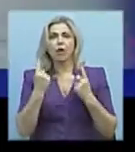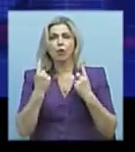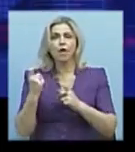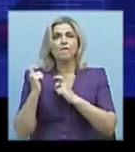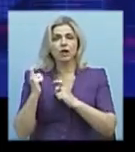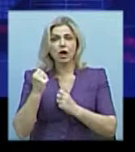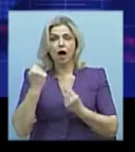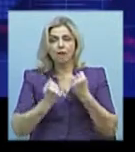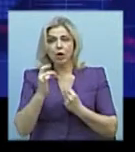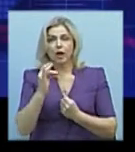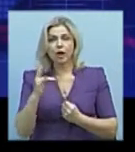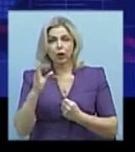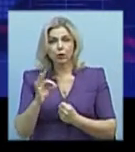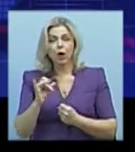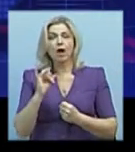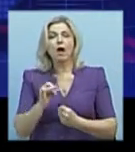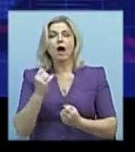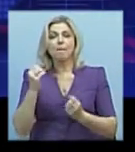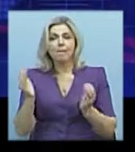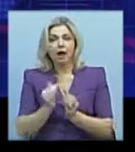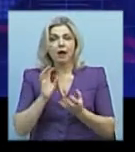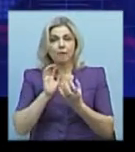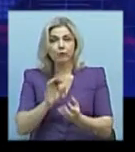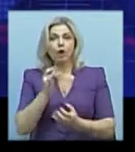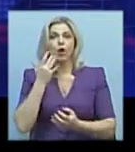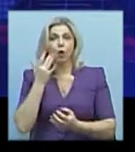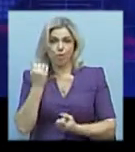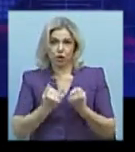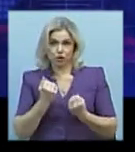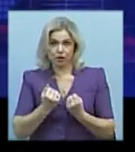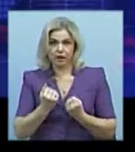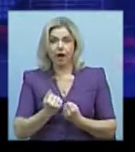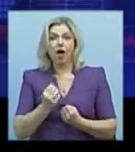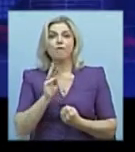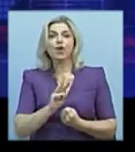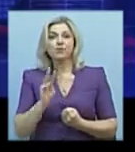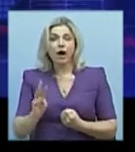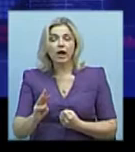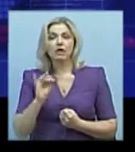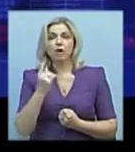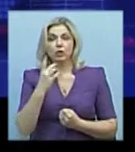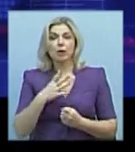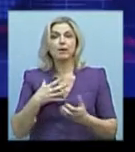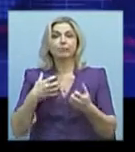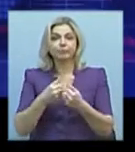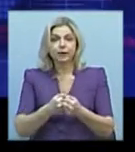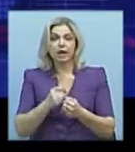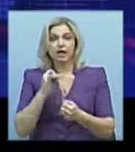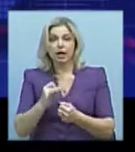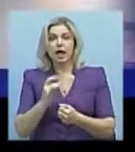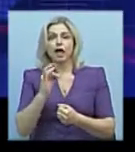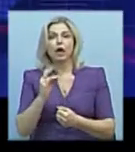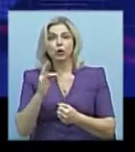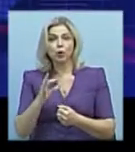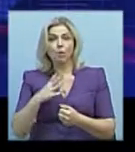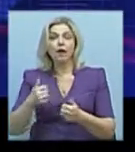авто «Рено», мікроавтобус «Мерседес-Бенц» та легковик «Фольксваген». Одна з фур зачепила іншу, через що «Рено» виїхав на